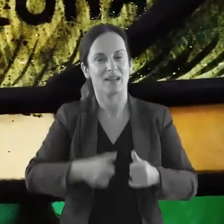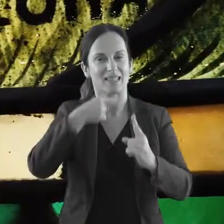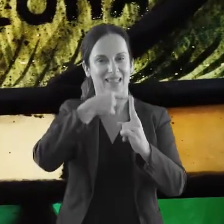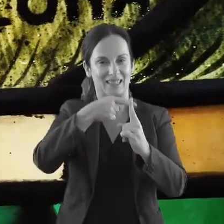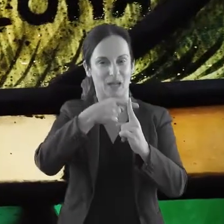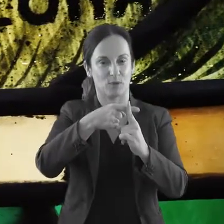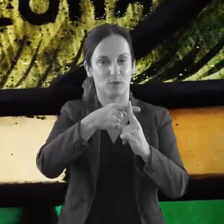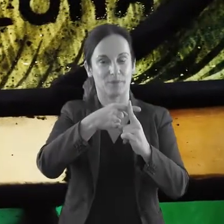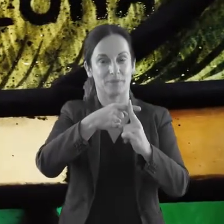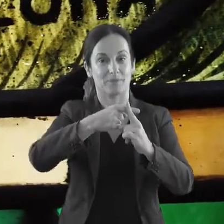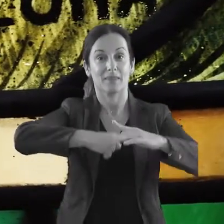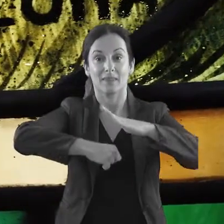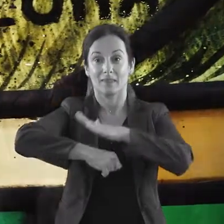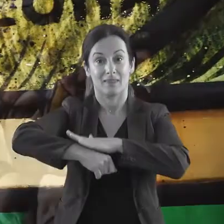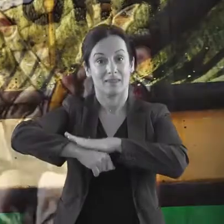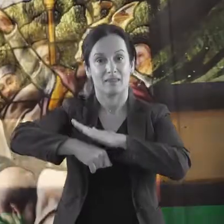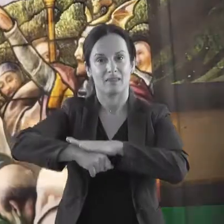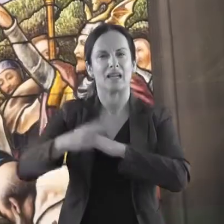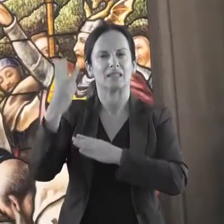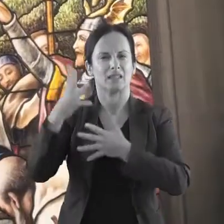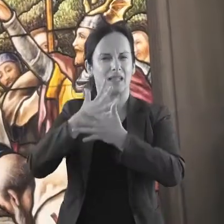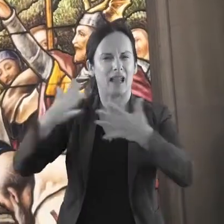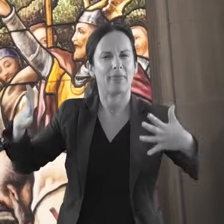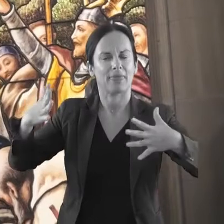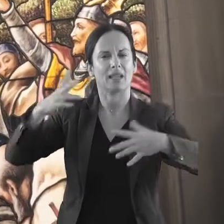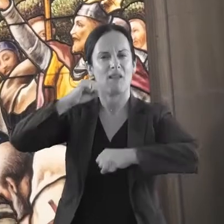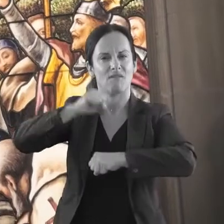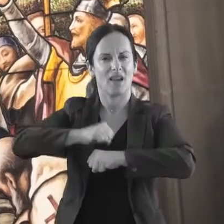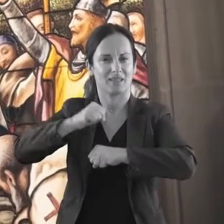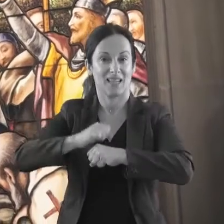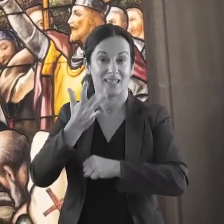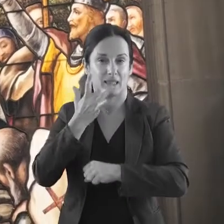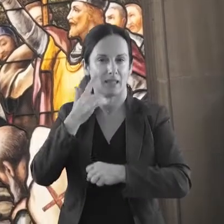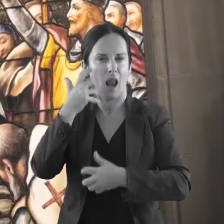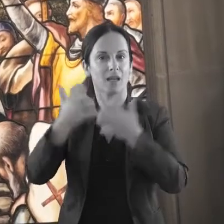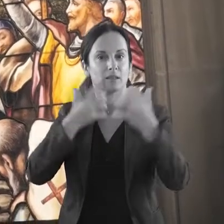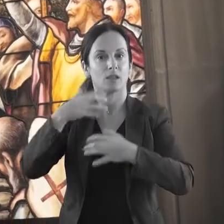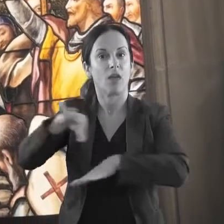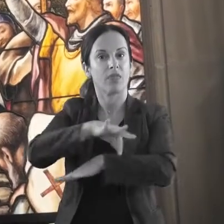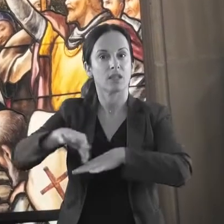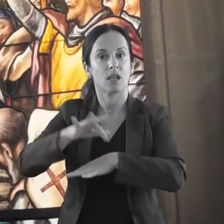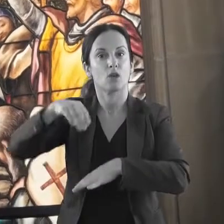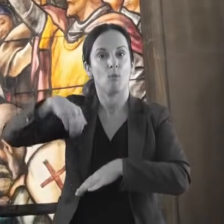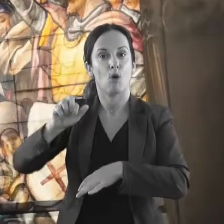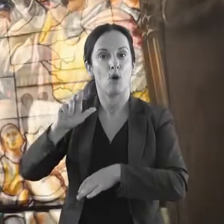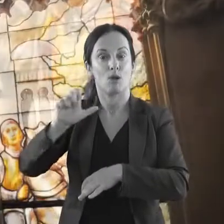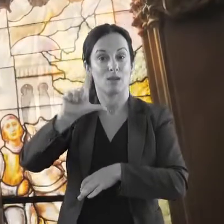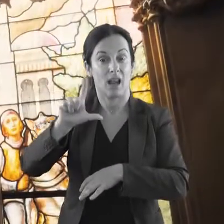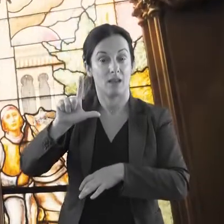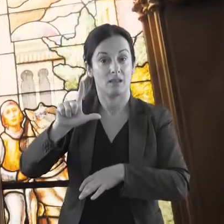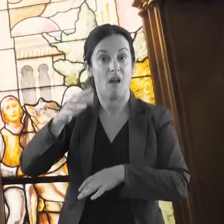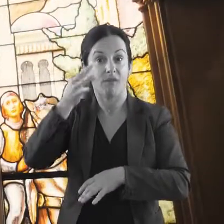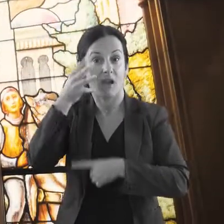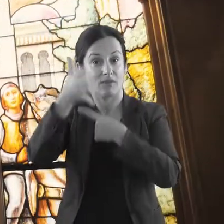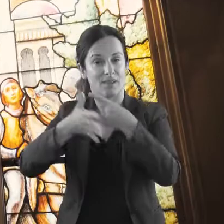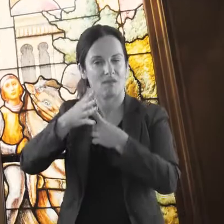Rigalt, Granell i Companyia de Barcelona. El primer representa l'enterrament dels cavallers Montcada. El segon,